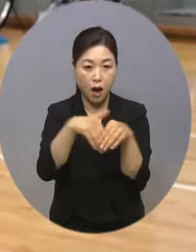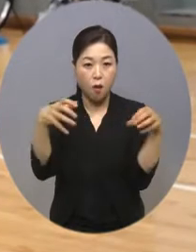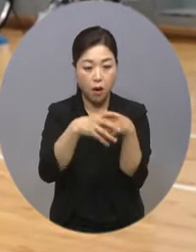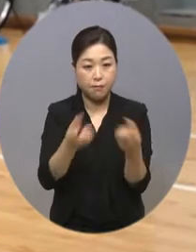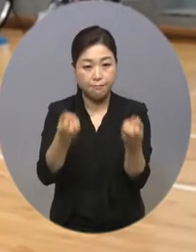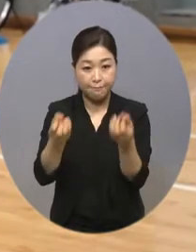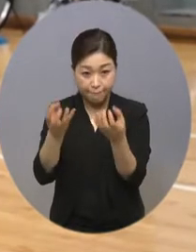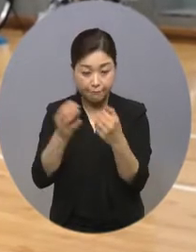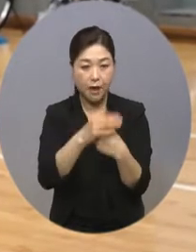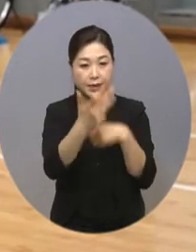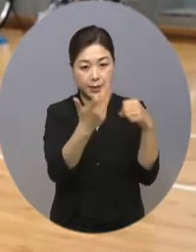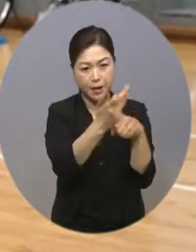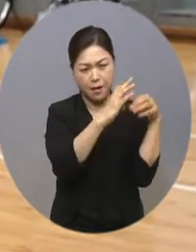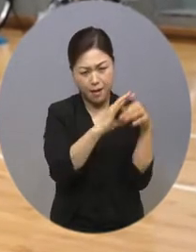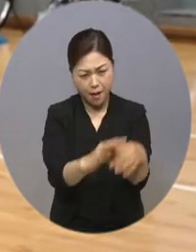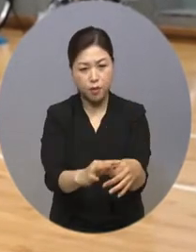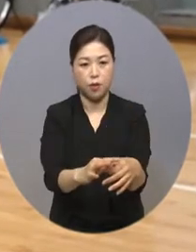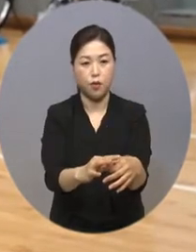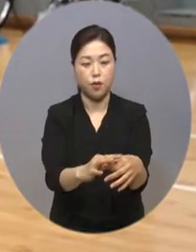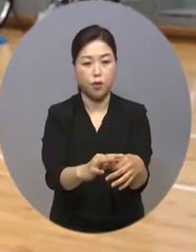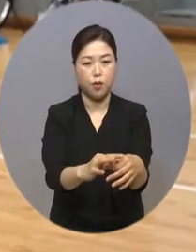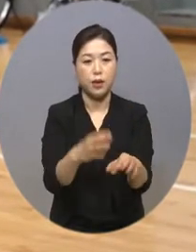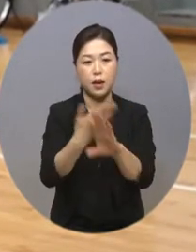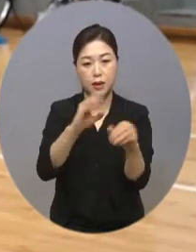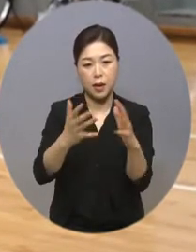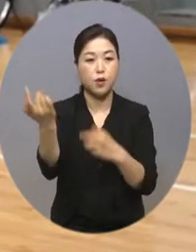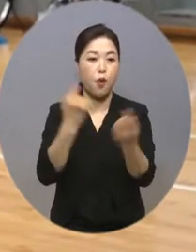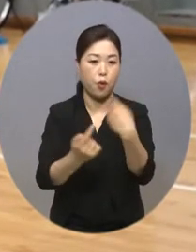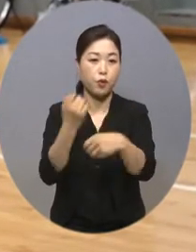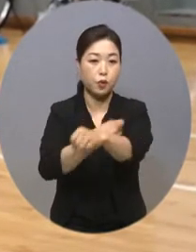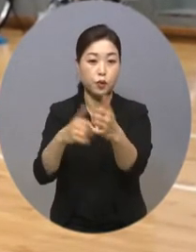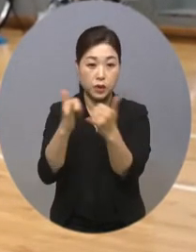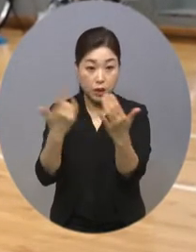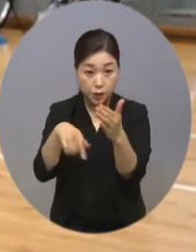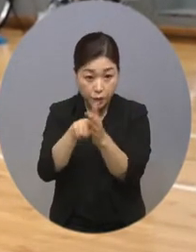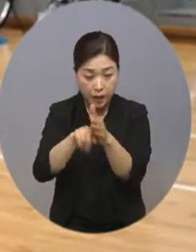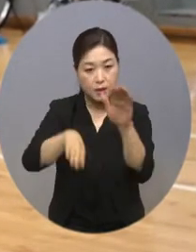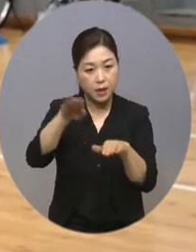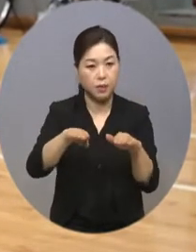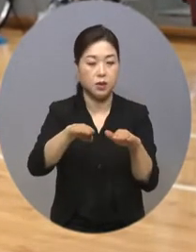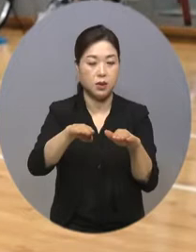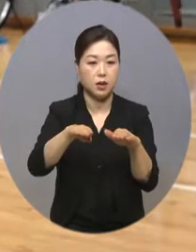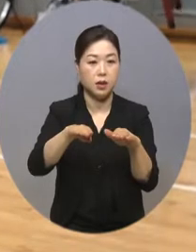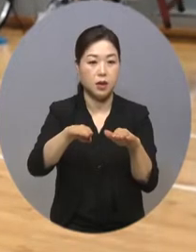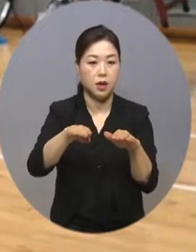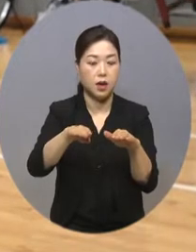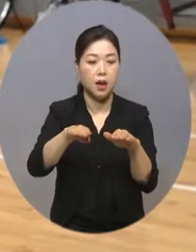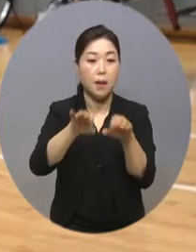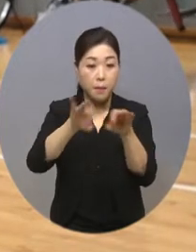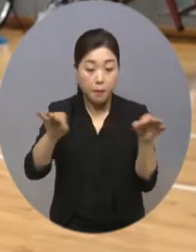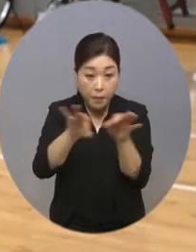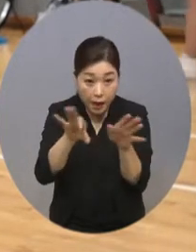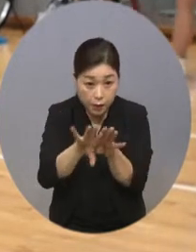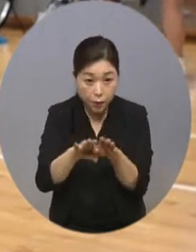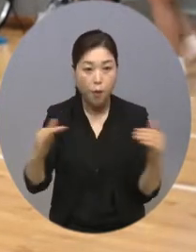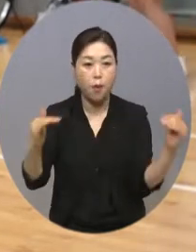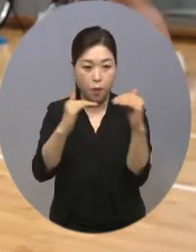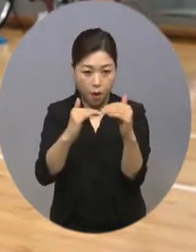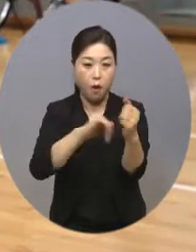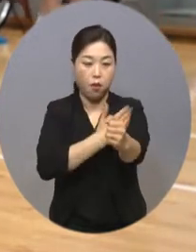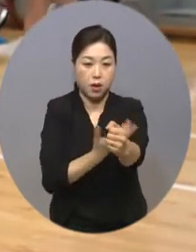행사를 18년째 개최하면서 외국인 노동자들에 대한 차별을 없애고 동등한 권리를 가진